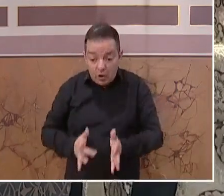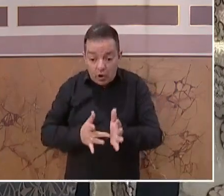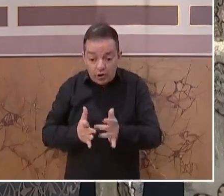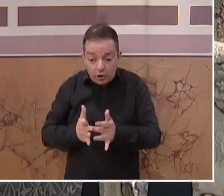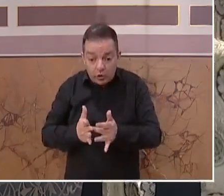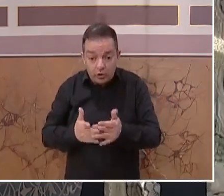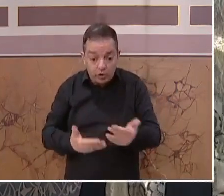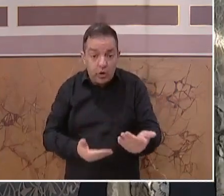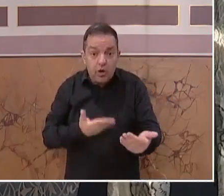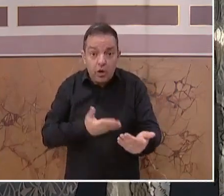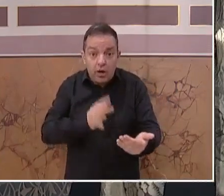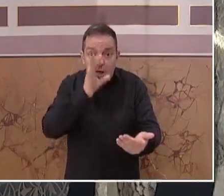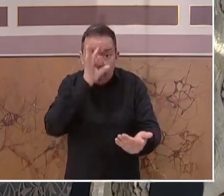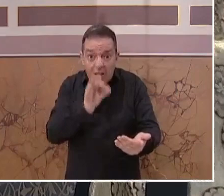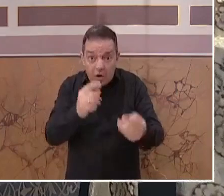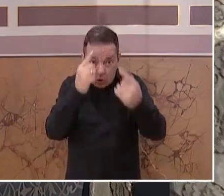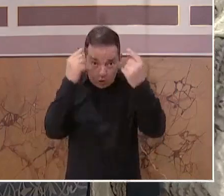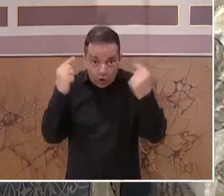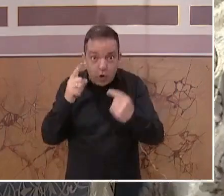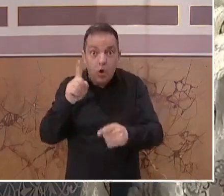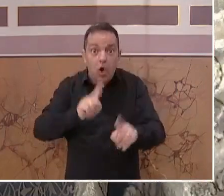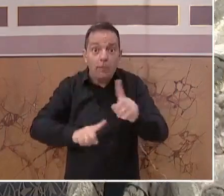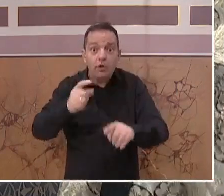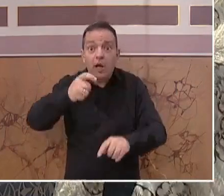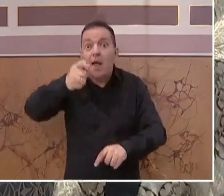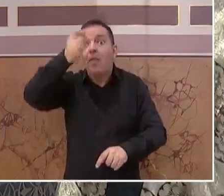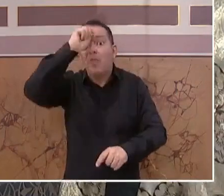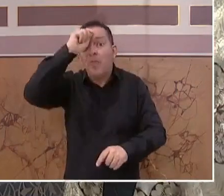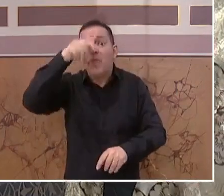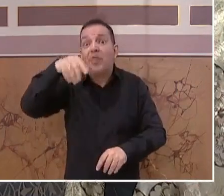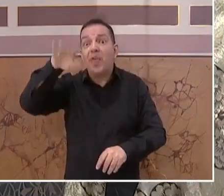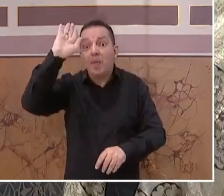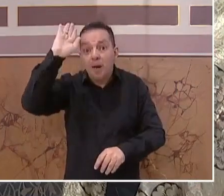ενανθρωπίσαντα, είναι χωρισμένος από τον Θεό.